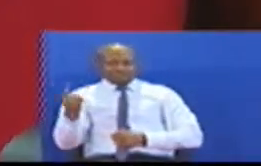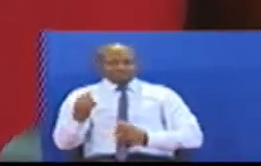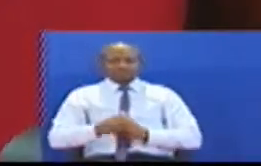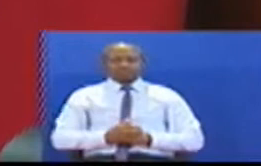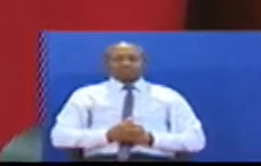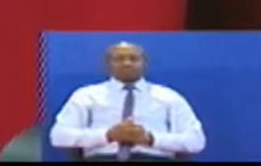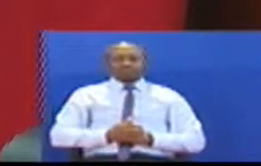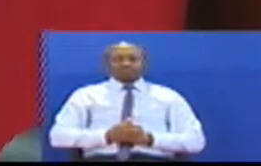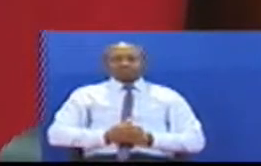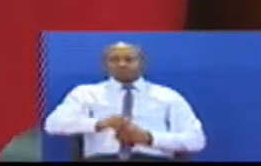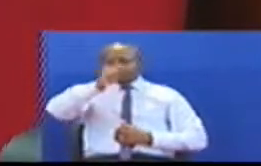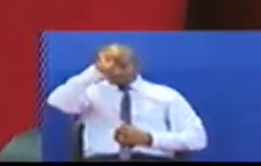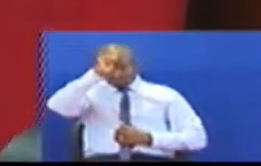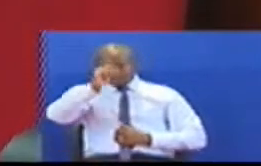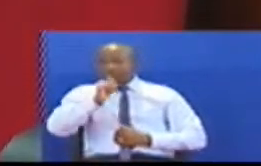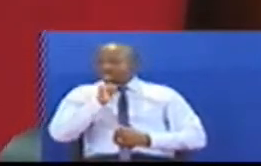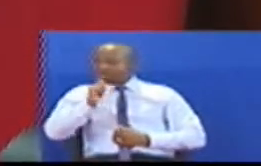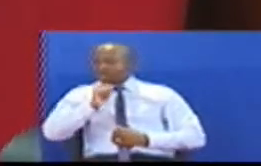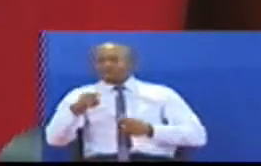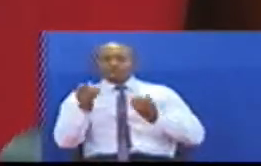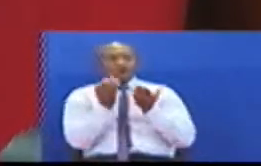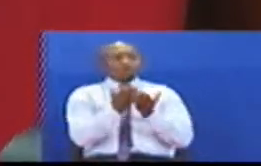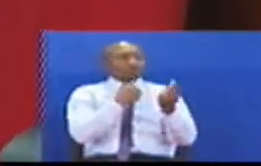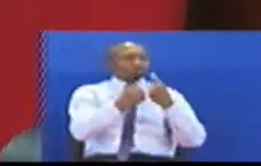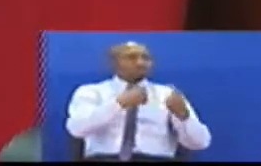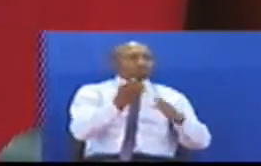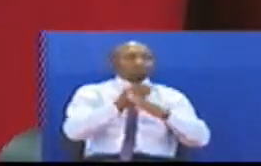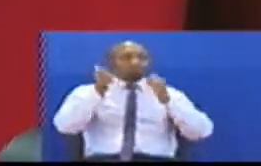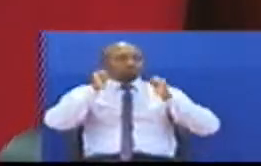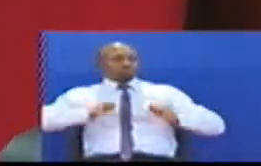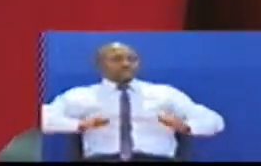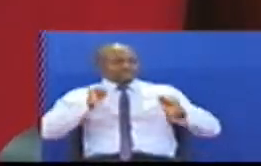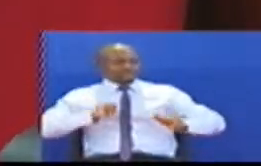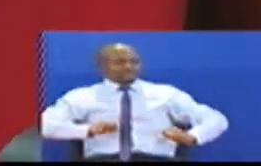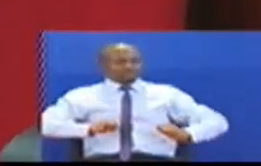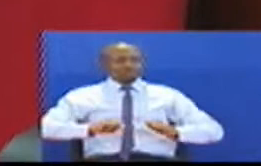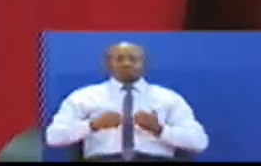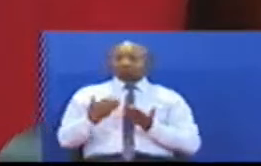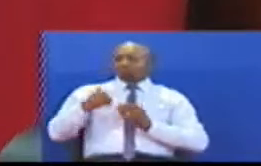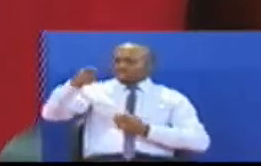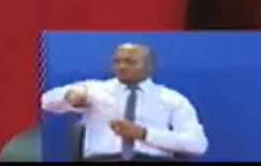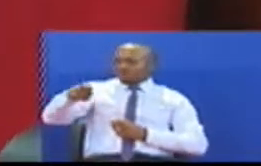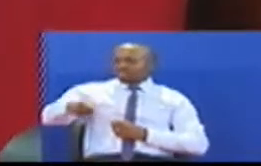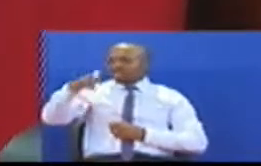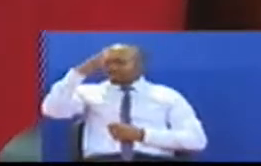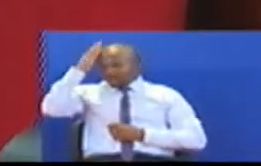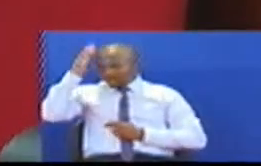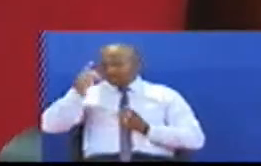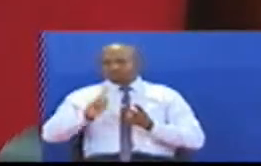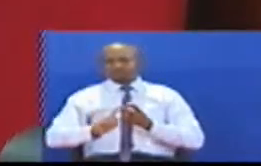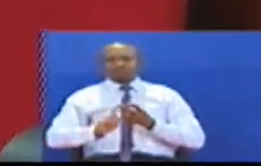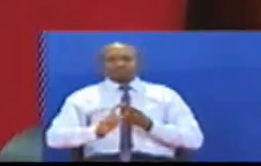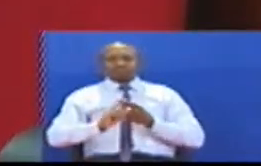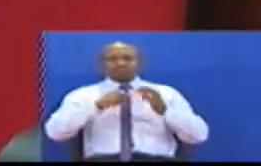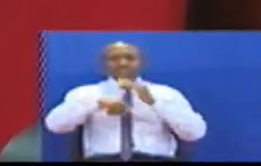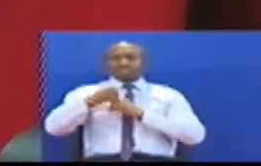Mheshimiwa Spika, naomba pia nizungumzie kwenye ishi ya utalii. Naipongeza sana serikali kwamba